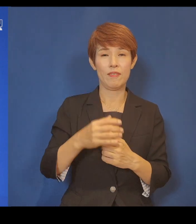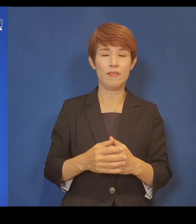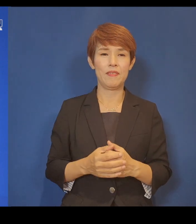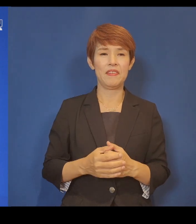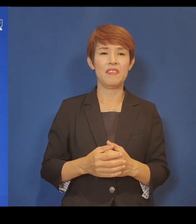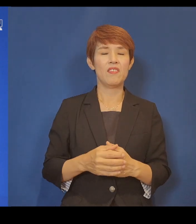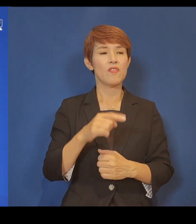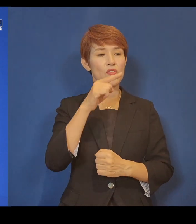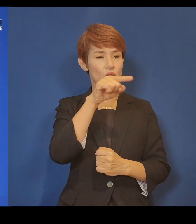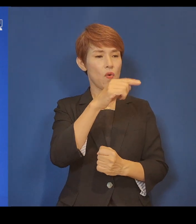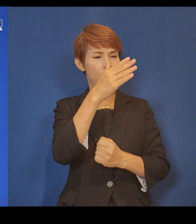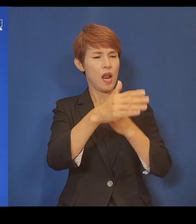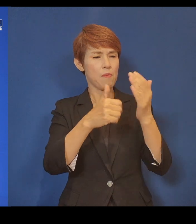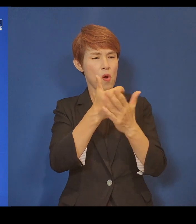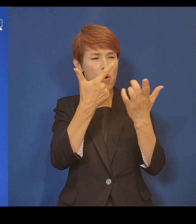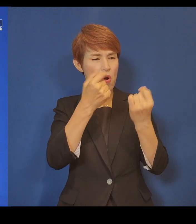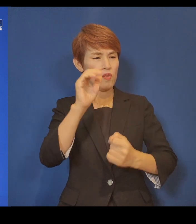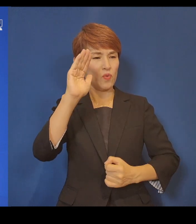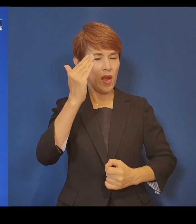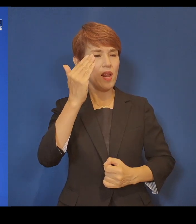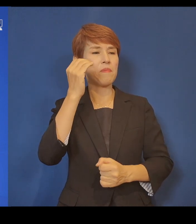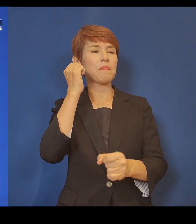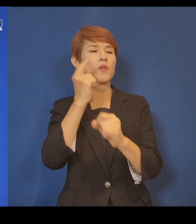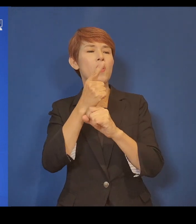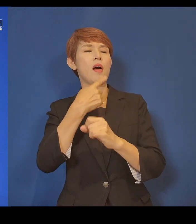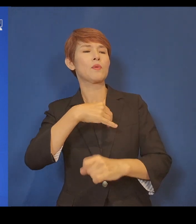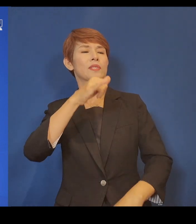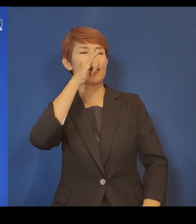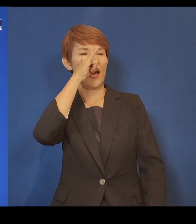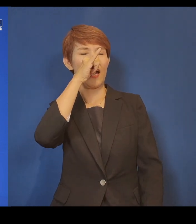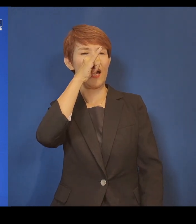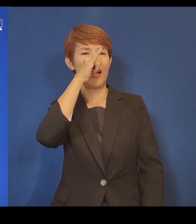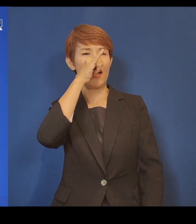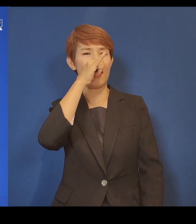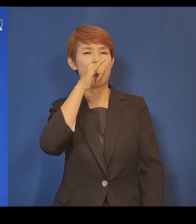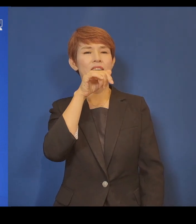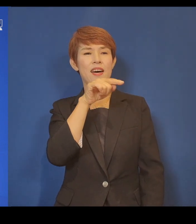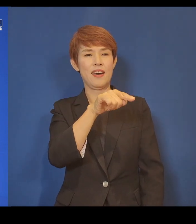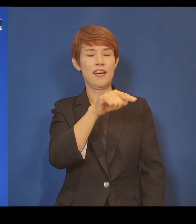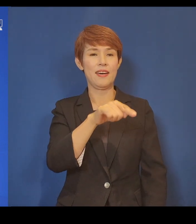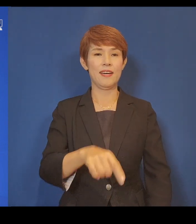네가 하나님과 같이 될 줄 하나님이 아셨기 때문이다.